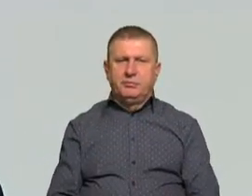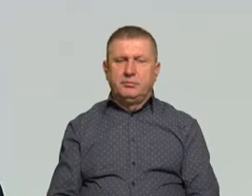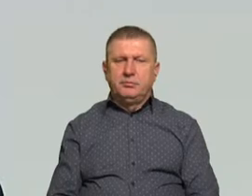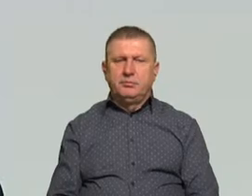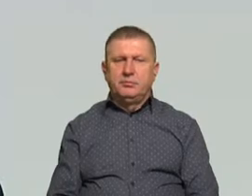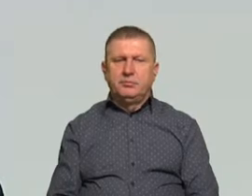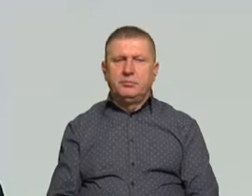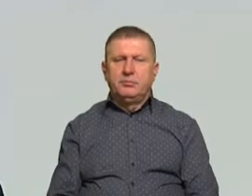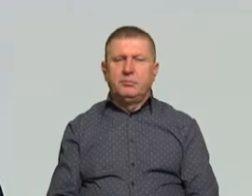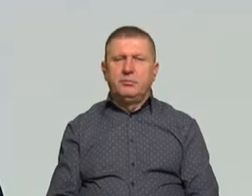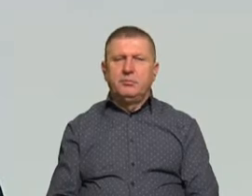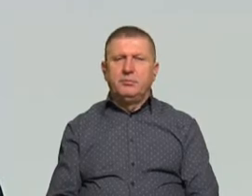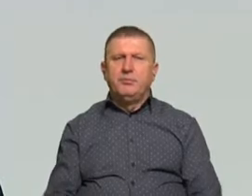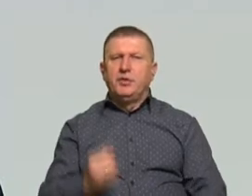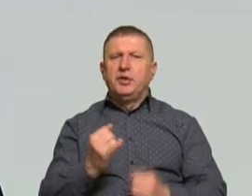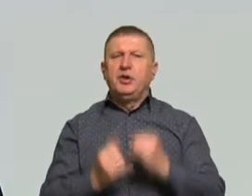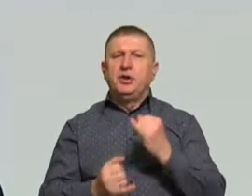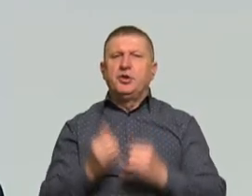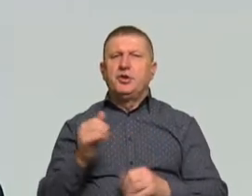Jeśli chodzi o